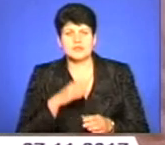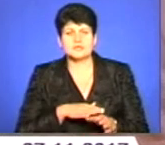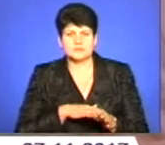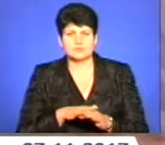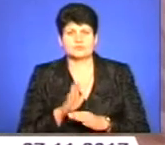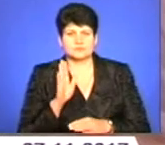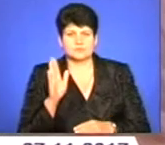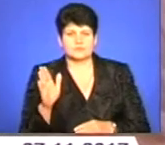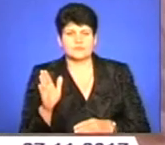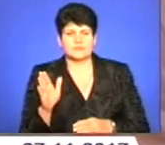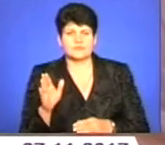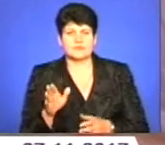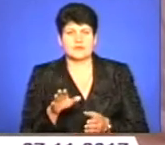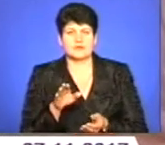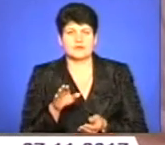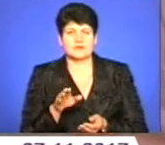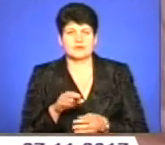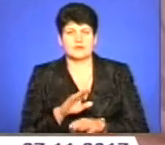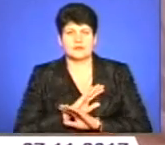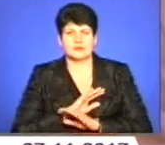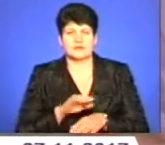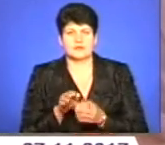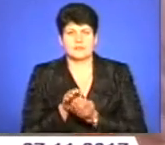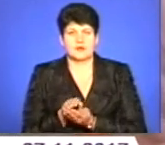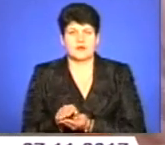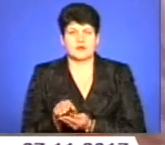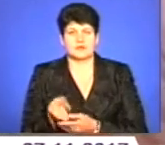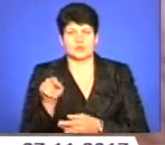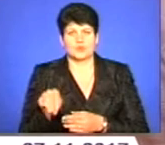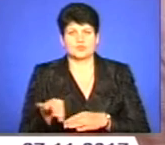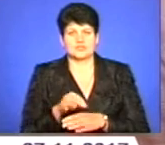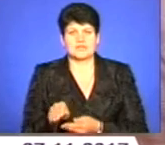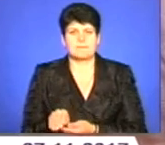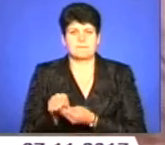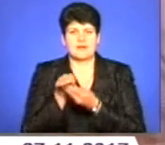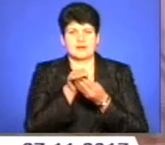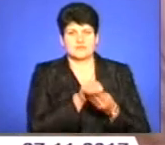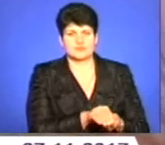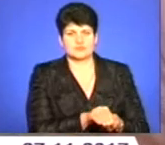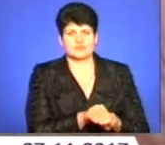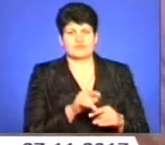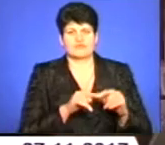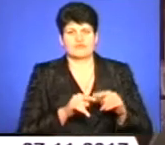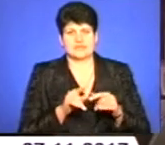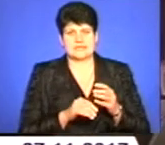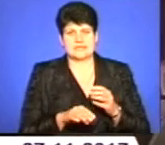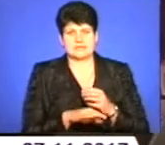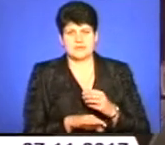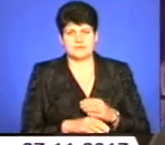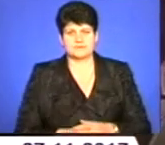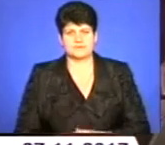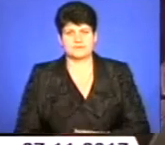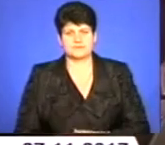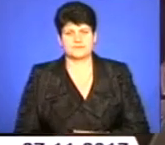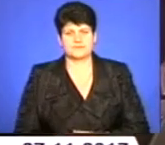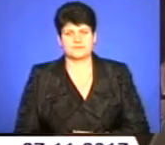і прах вірного сина України, також його дружини перевезуть і захоронять у рідній землі. Богдан